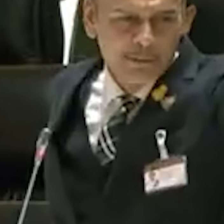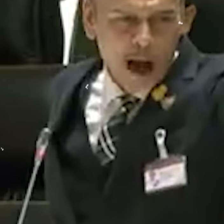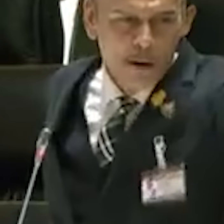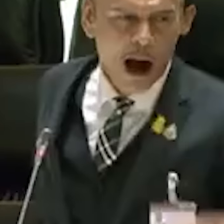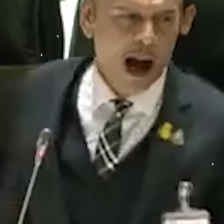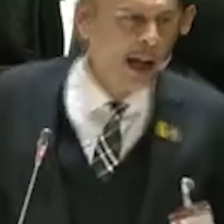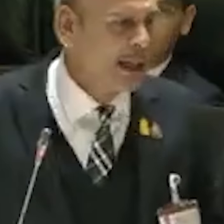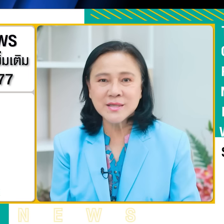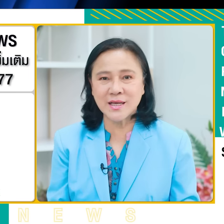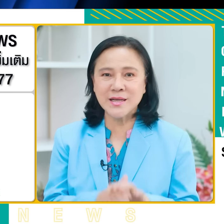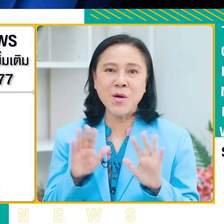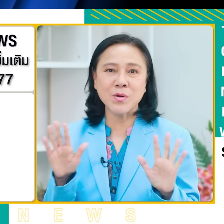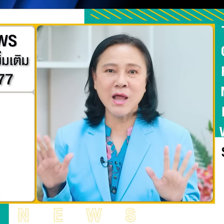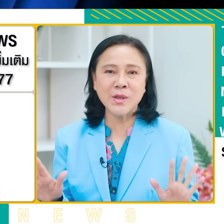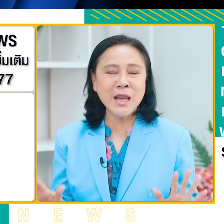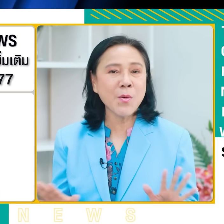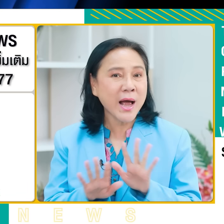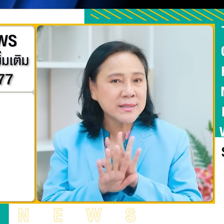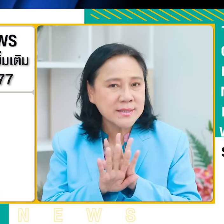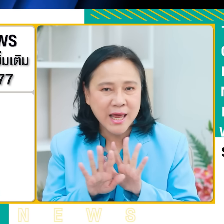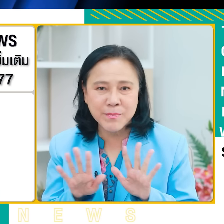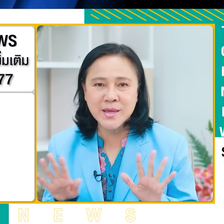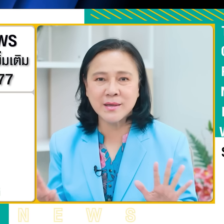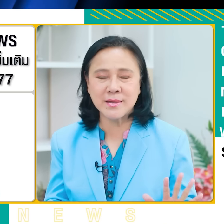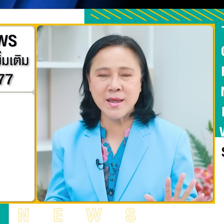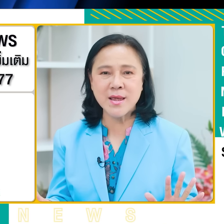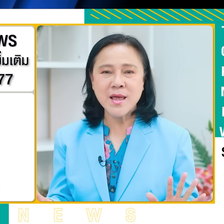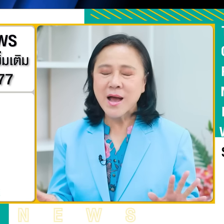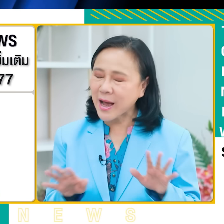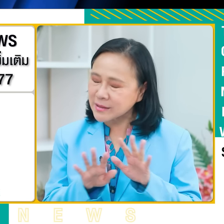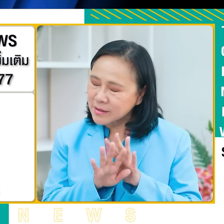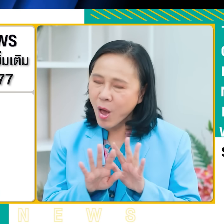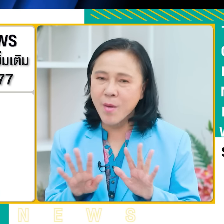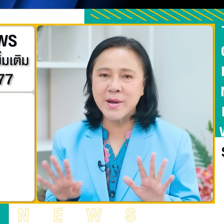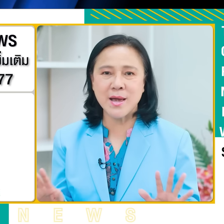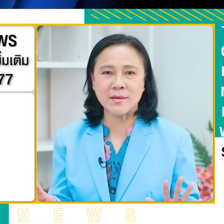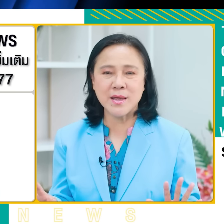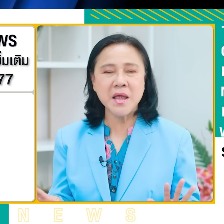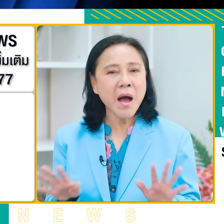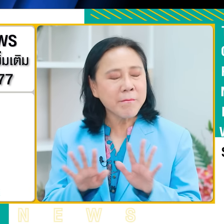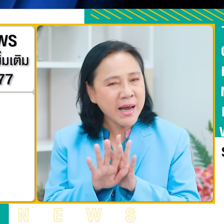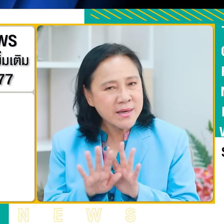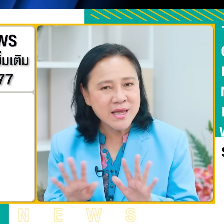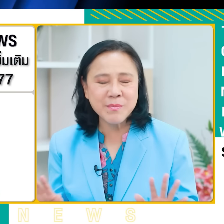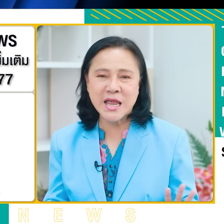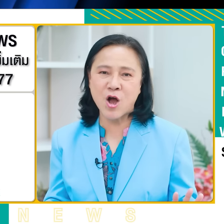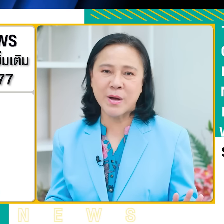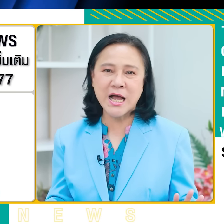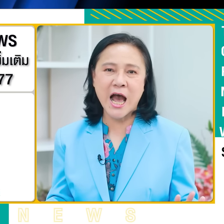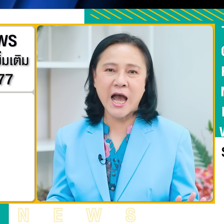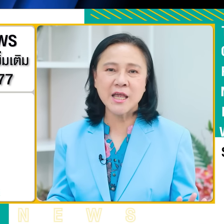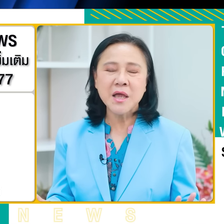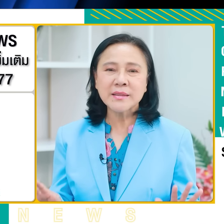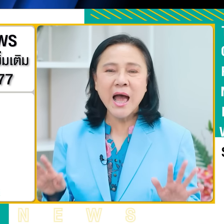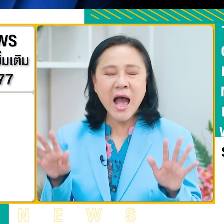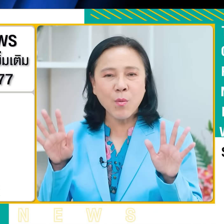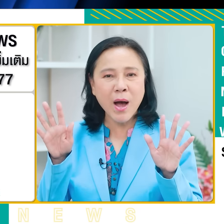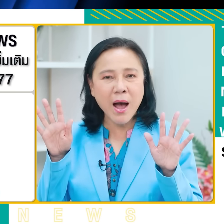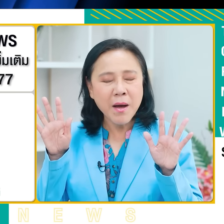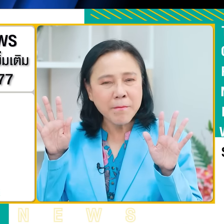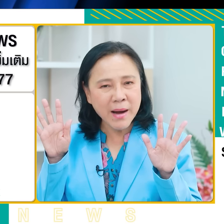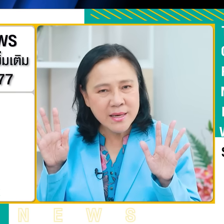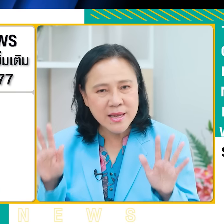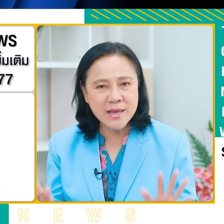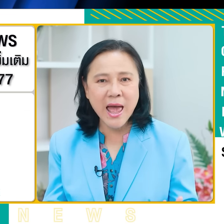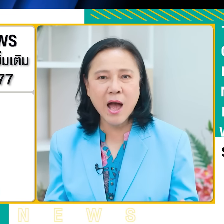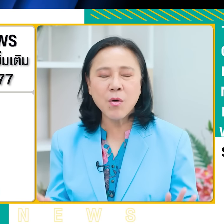ขันและส่งกลับสินค้าของเรานั้นเราคัดสรรมาอย่างดีคัดกรองมาอย่างดีไม่ดีไม่เอามาขายถ้าหากว่